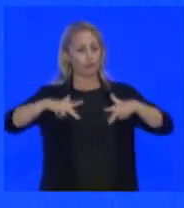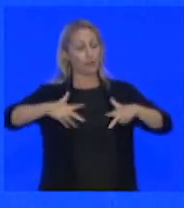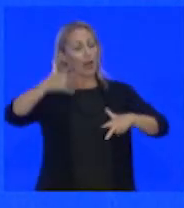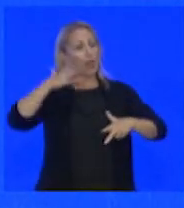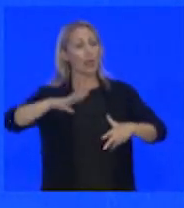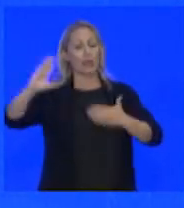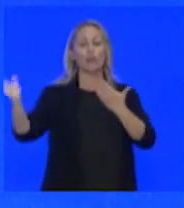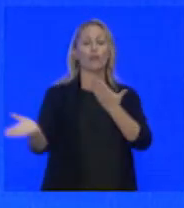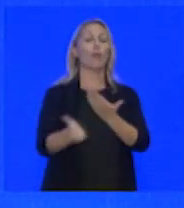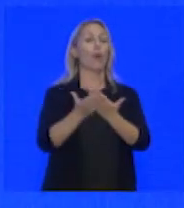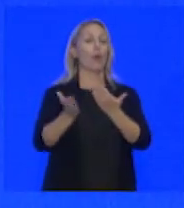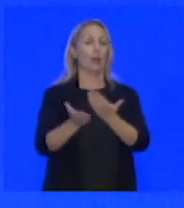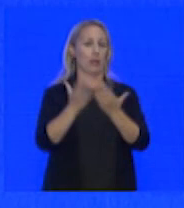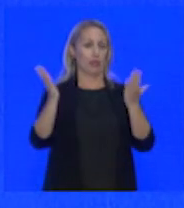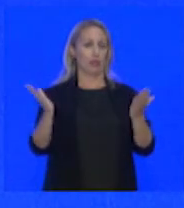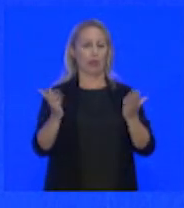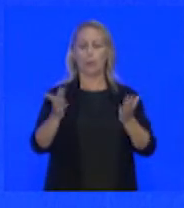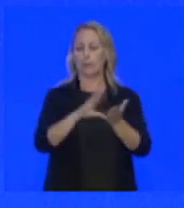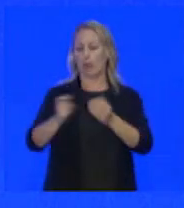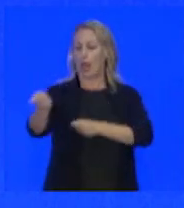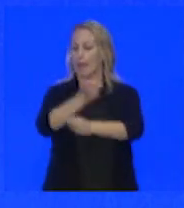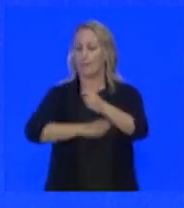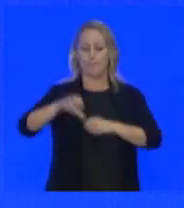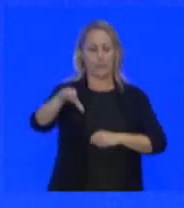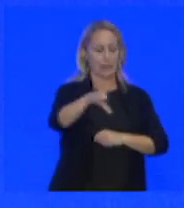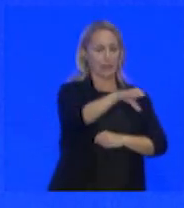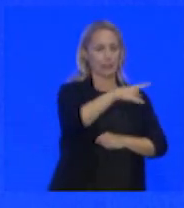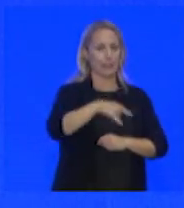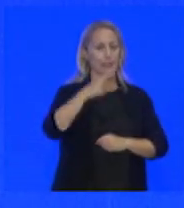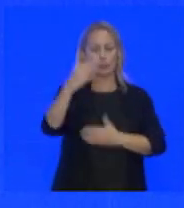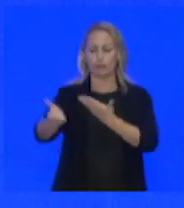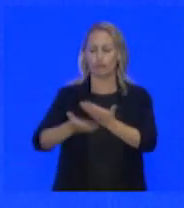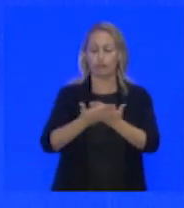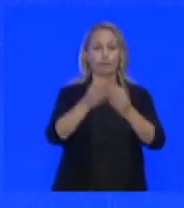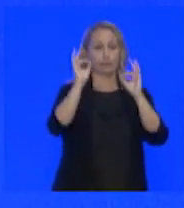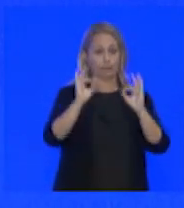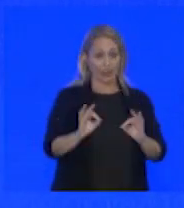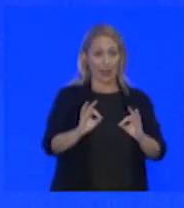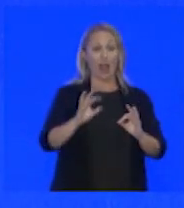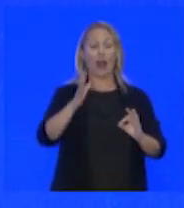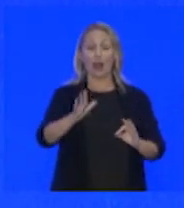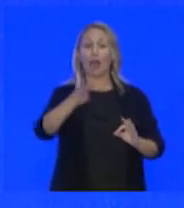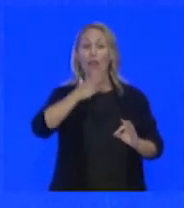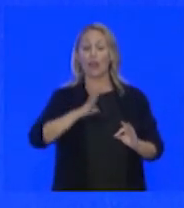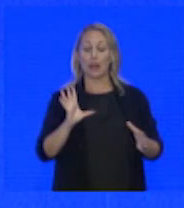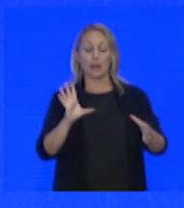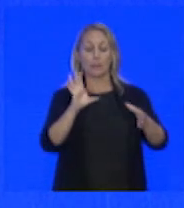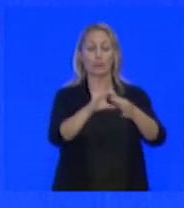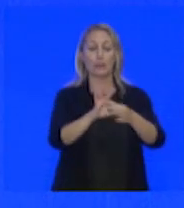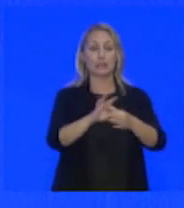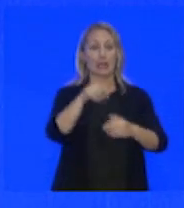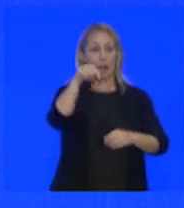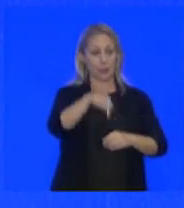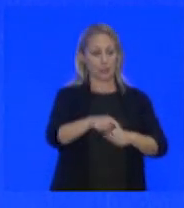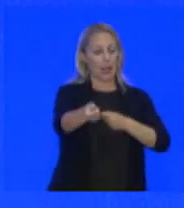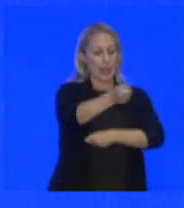βοήθεια στις επιχειρήσεις για να προοδεύσουν. Θέλει όμως μαζί τους να προοδεύουν και η χώρα